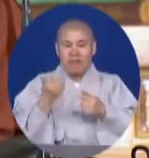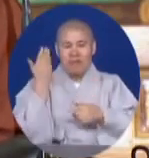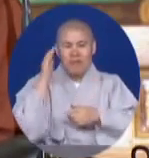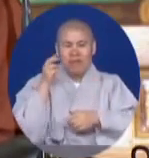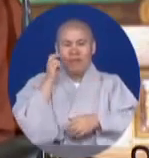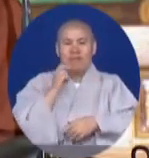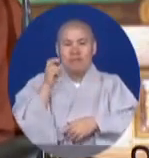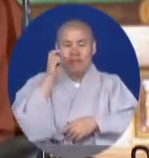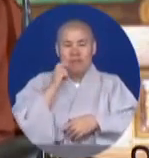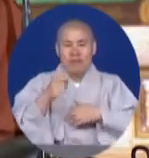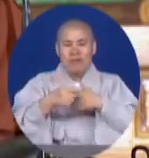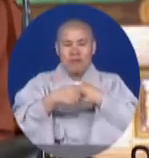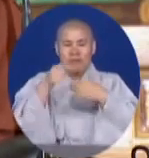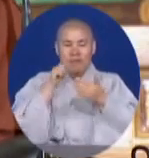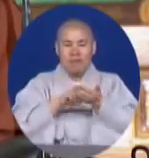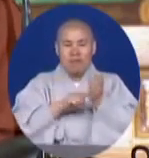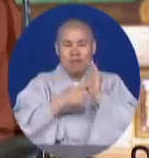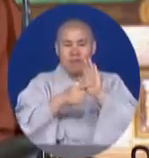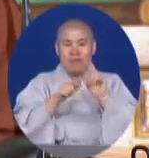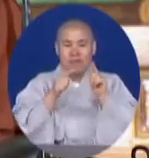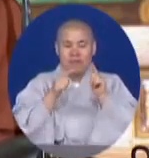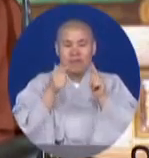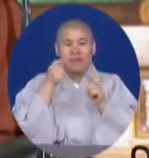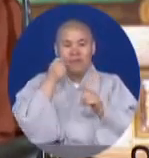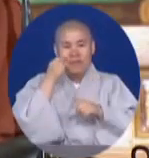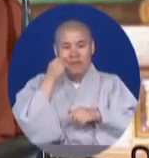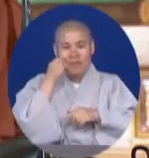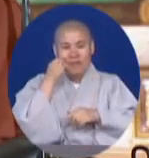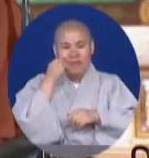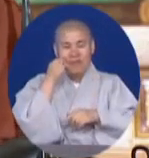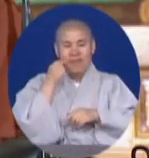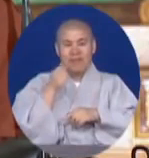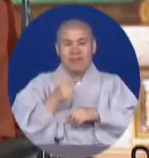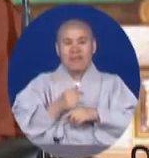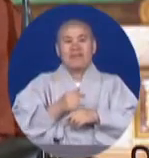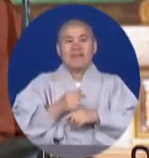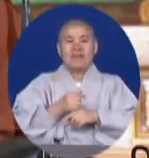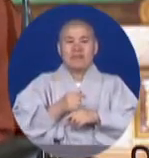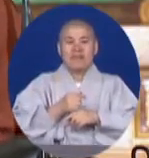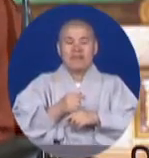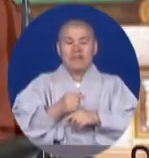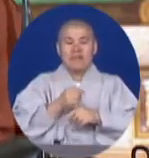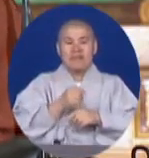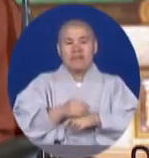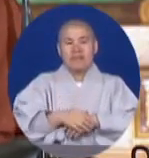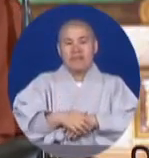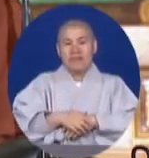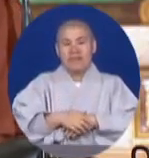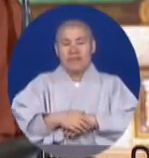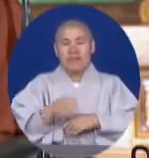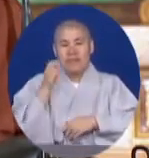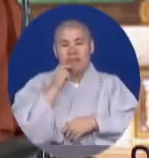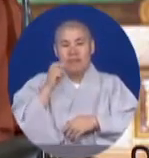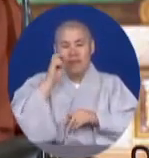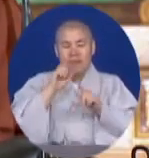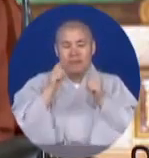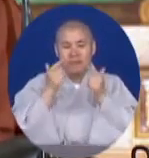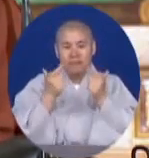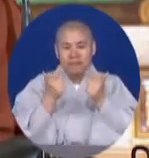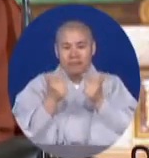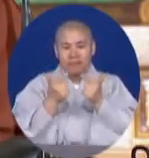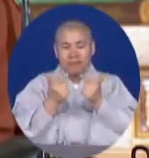노래는 감정을 그냥 못 표현하고 이게 이제 박자 틀리나 안 틀리나 여기 그건 노래가